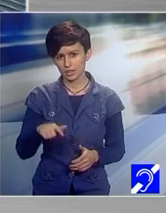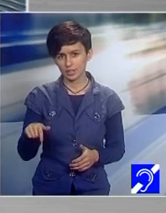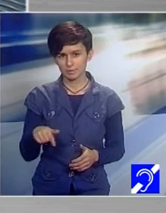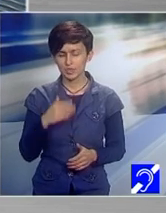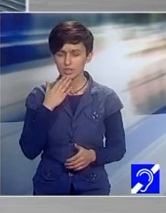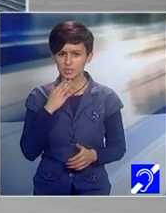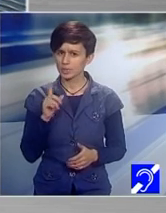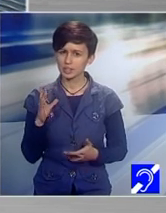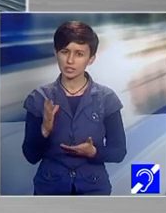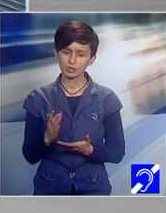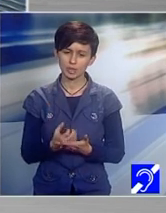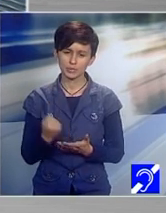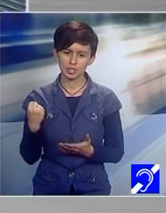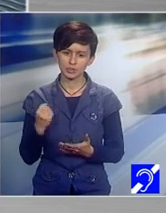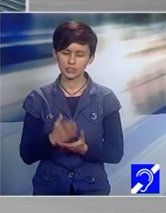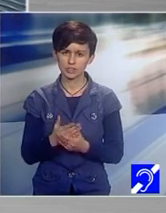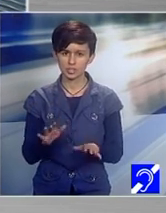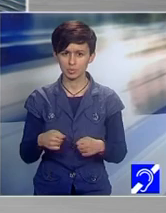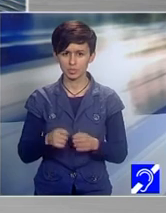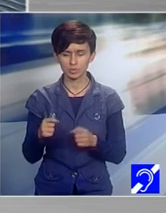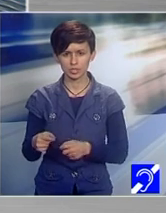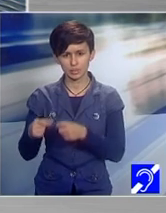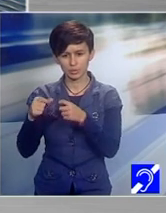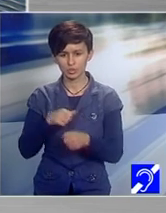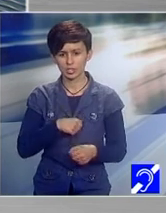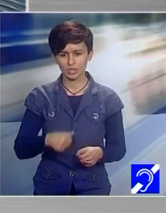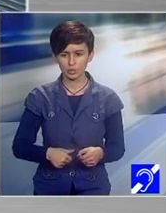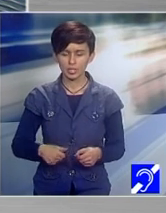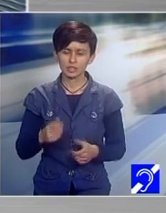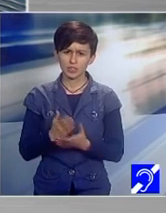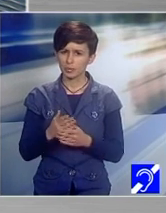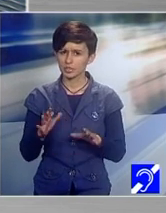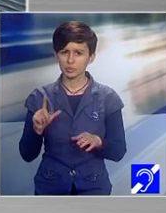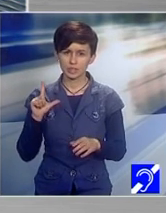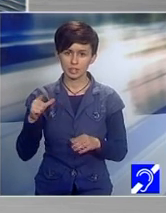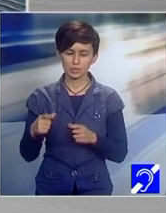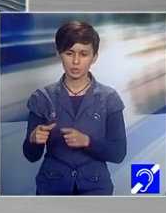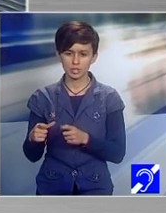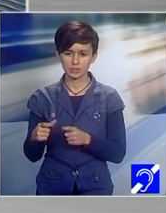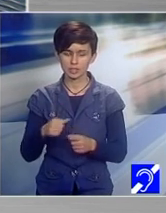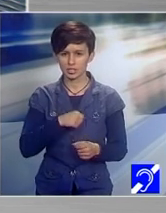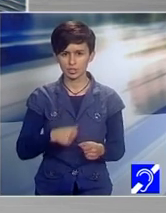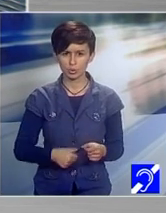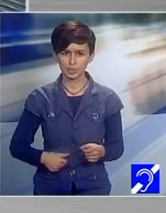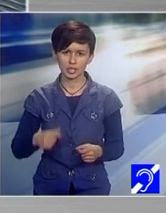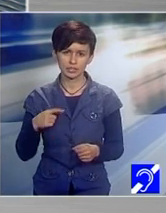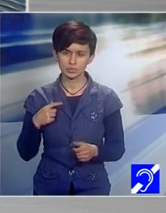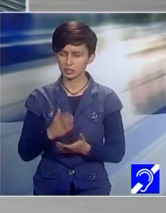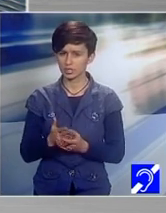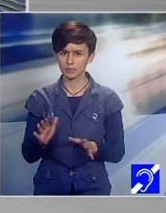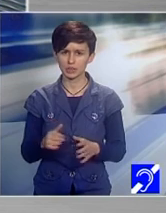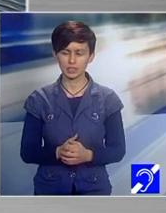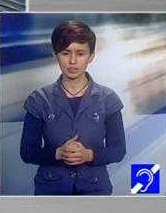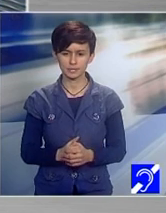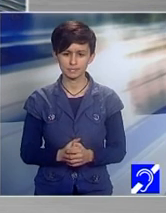termin tot blocul operator. Am terminat doar două săli de operație și sălile aferente sunt finalizate. Astăzi